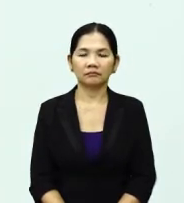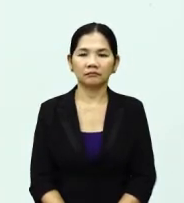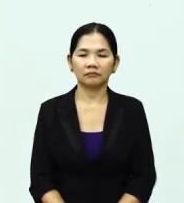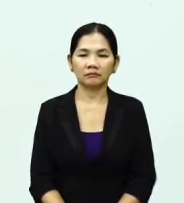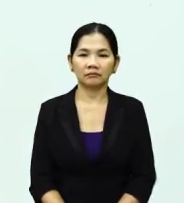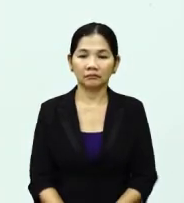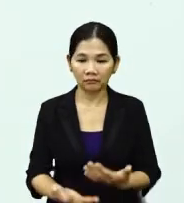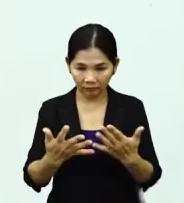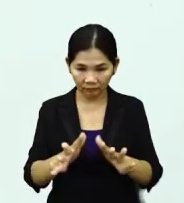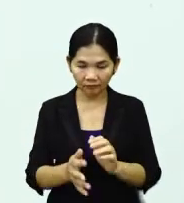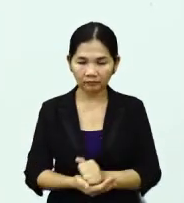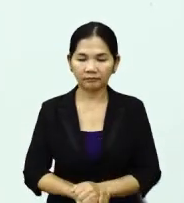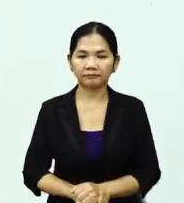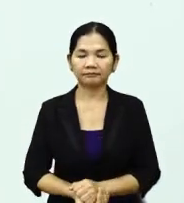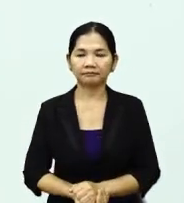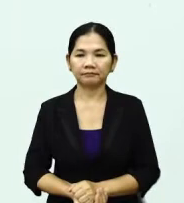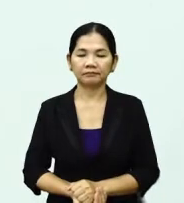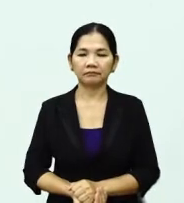Chà rồi nha con.